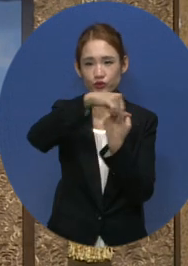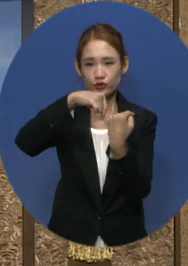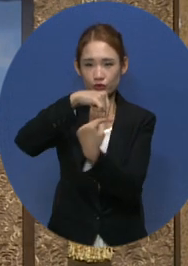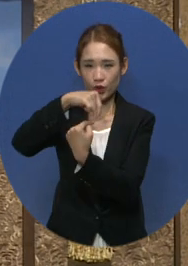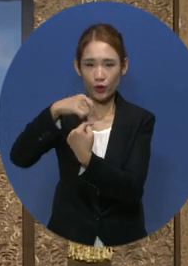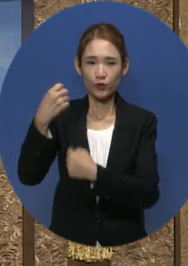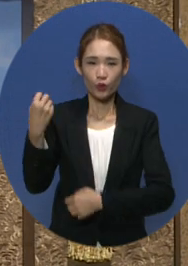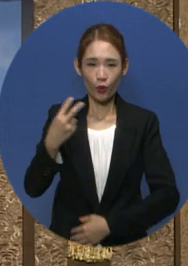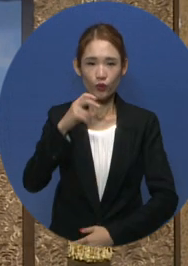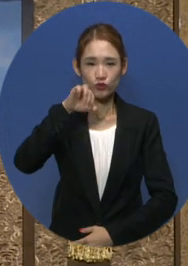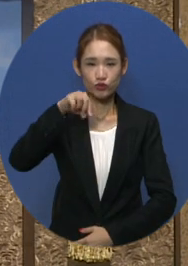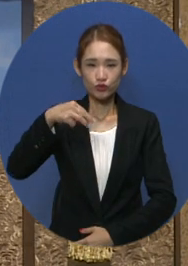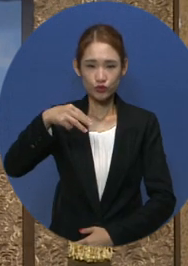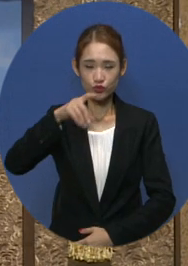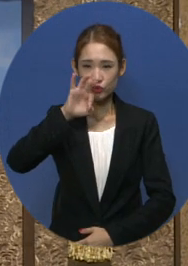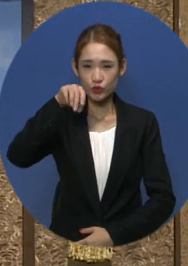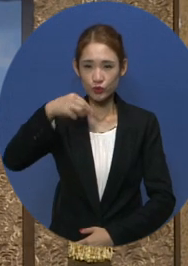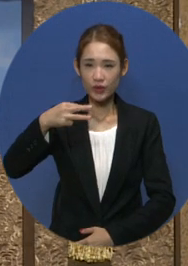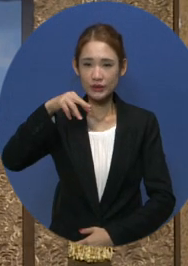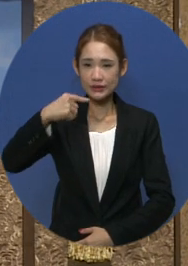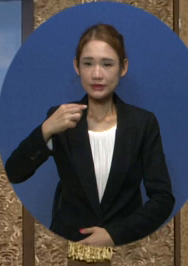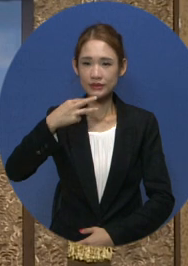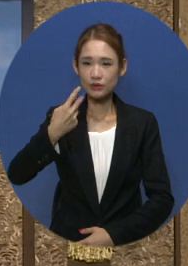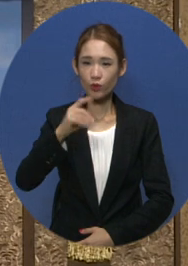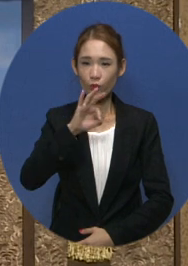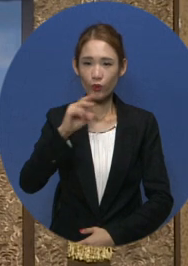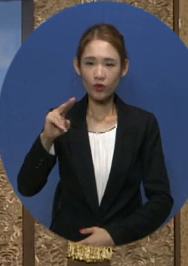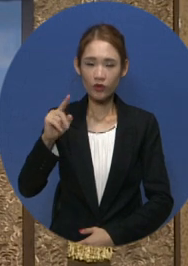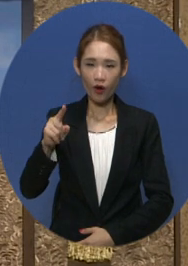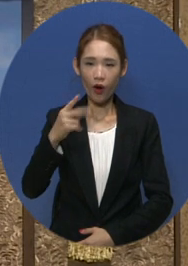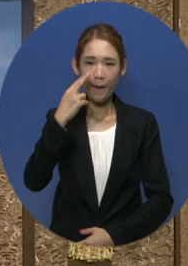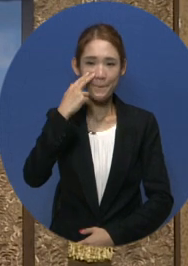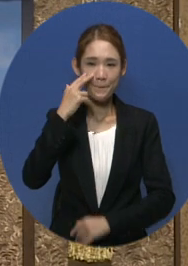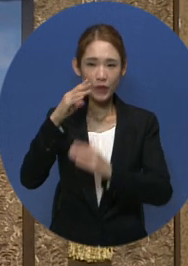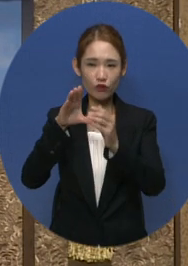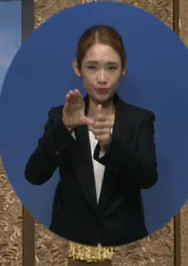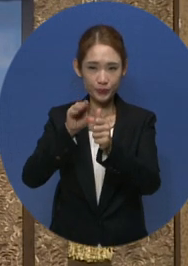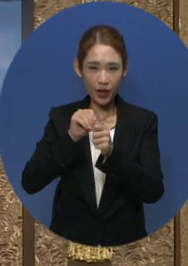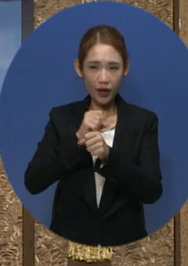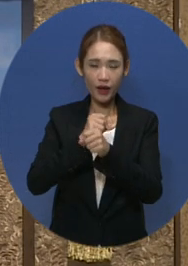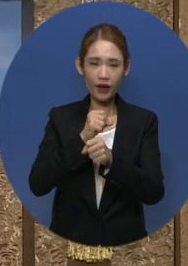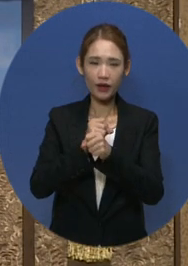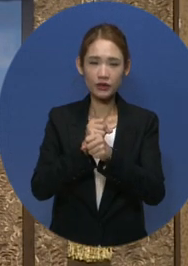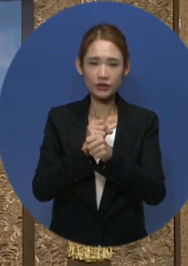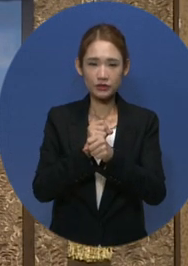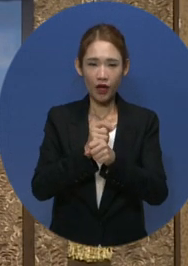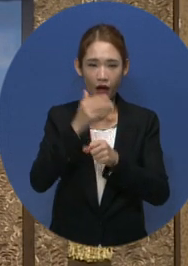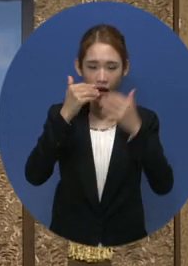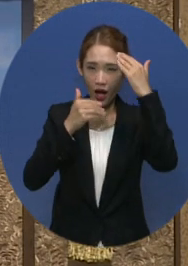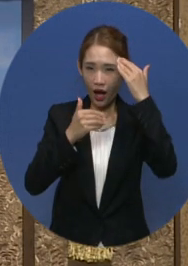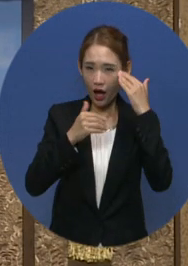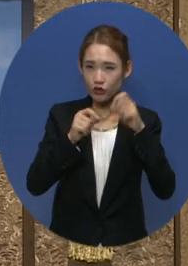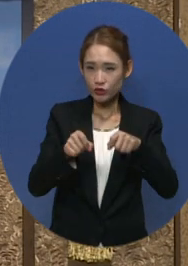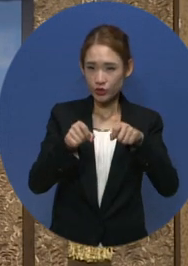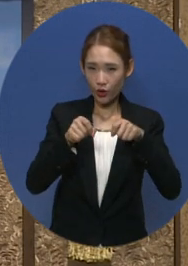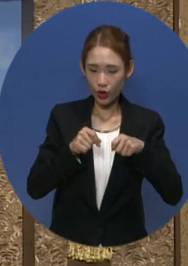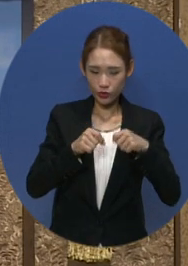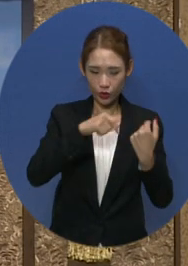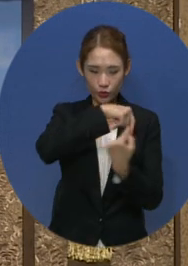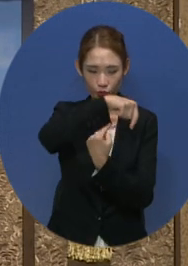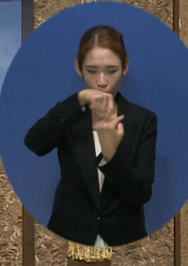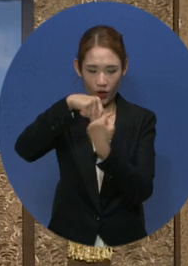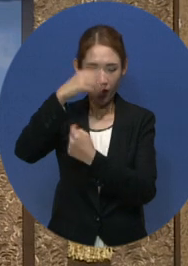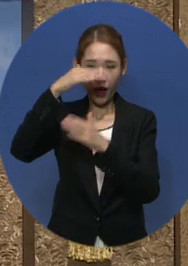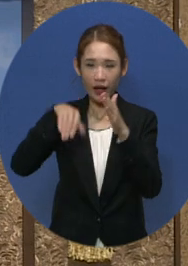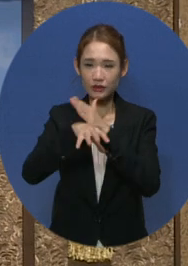그래가지고 미국에 있는 구딜스토어를 벤치마킹해서 네. 한국에 적용을 했는데요. 예. 가정에서 사용하지